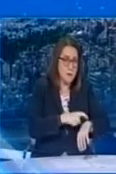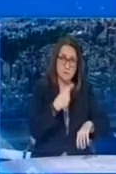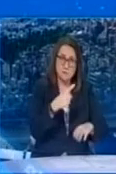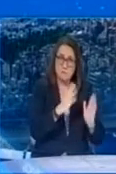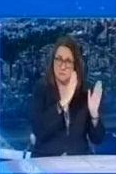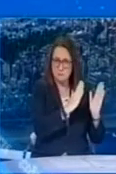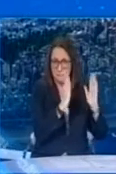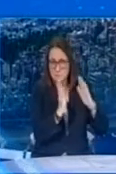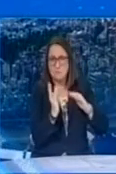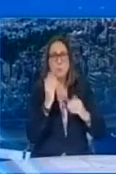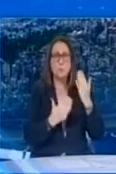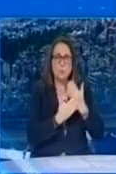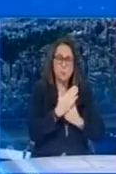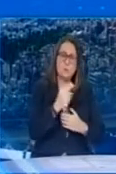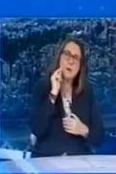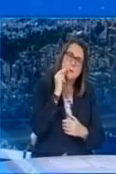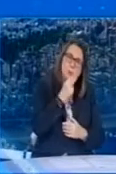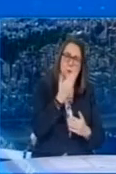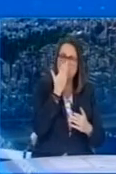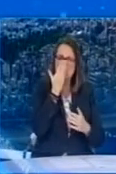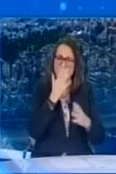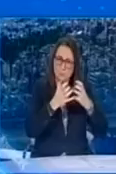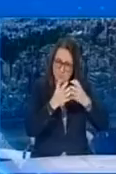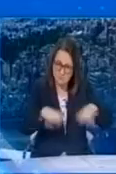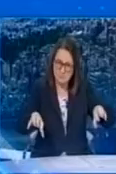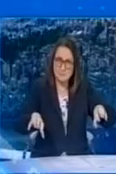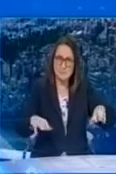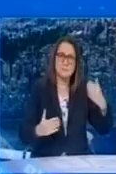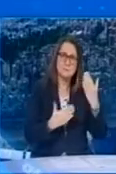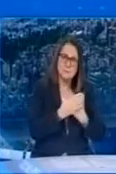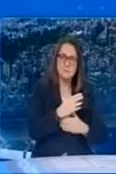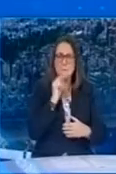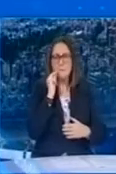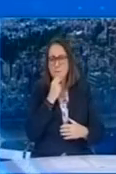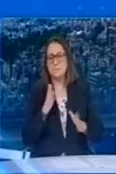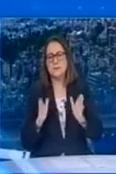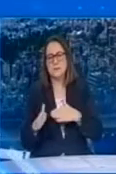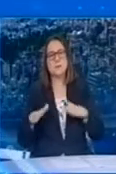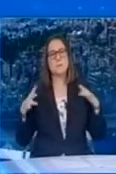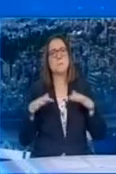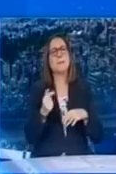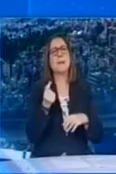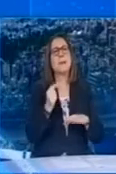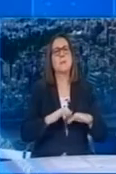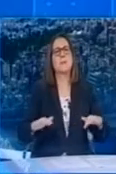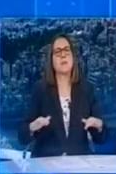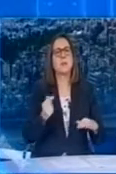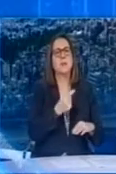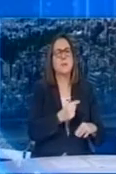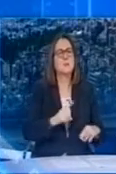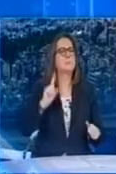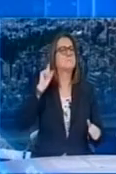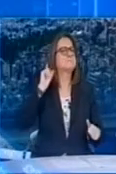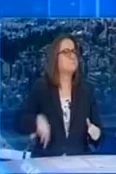βάρδιες πρωί-απόγευμα να δημιουργήσουμε τις προϋποθέσεις για να έχουμε τμήματα με λιγότερους μαθητές. Δεν άκουσαν